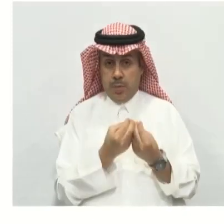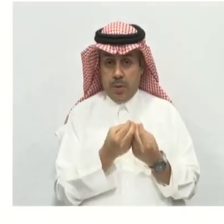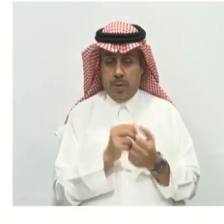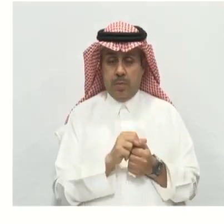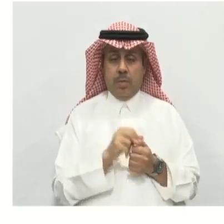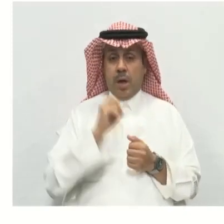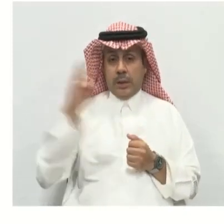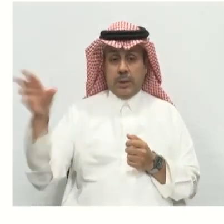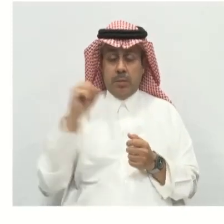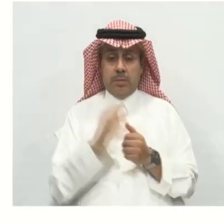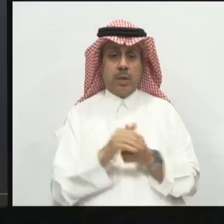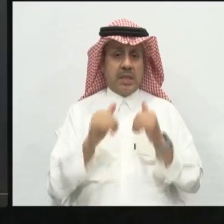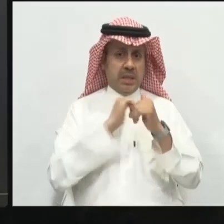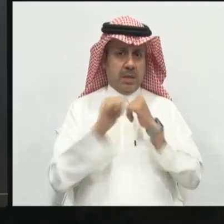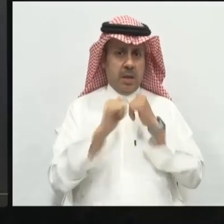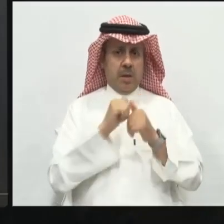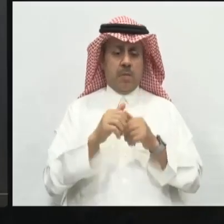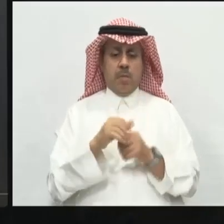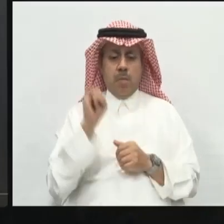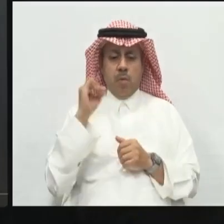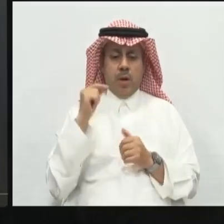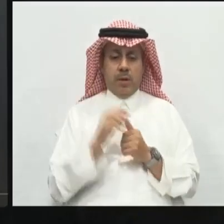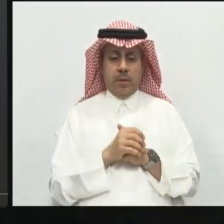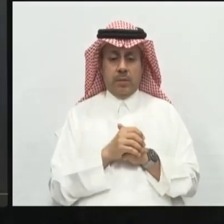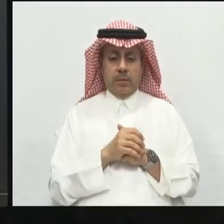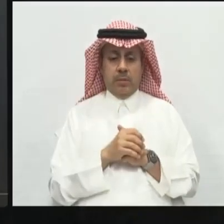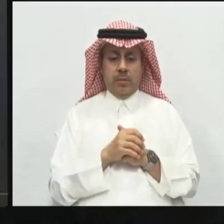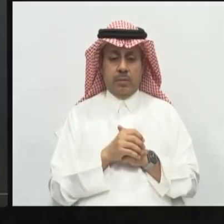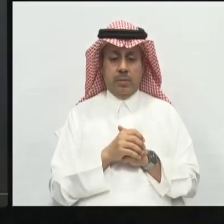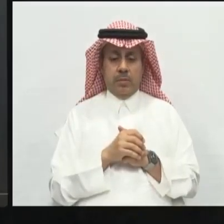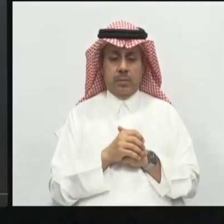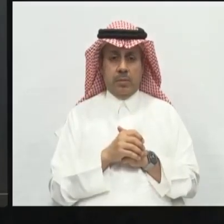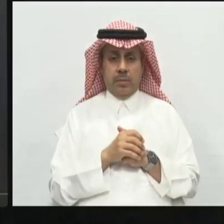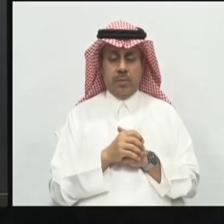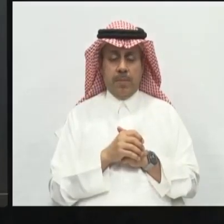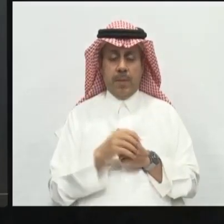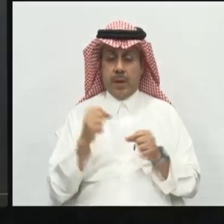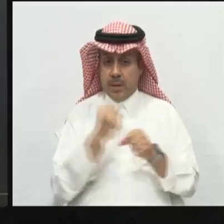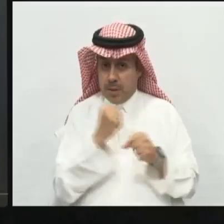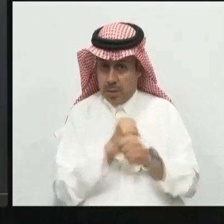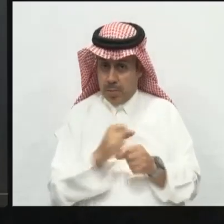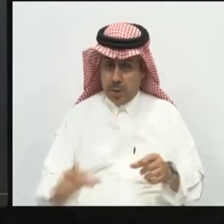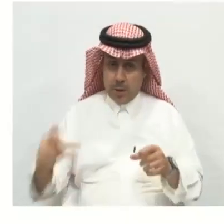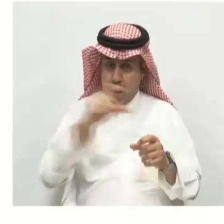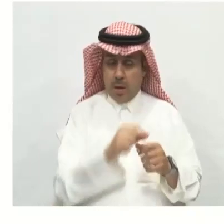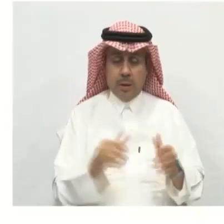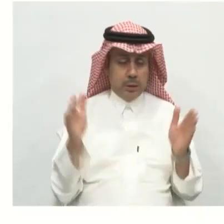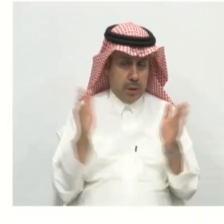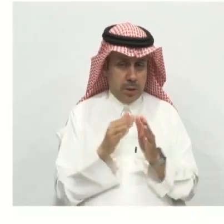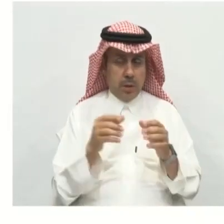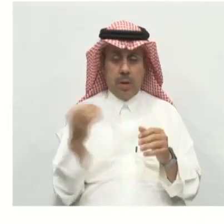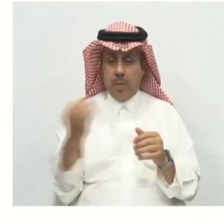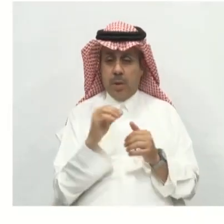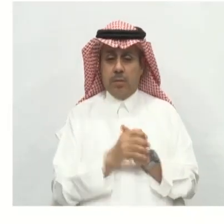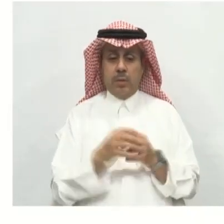اعطت ايضا سياق محايد لدينا استخدم الداله التاليه امكانيه تحديد العبارات بهذا شكل